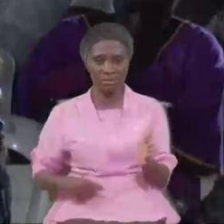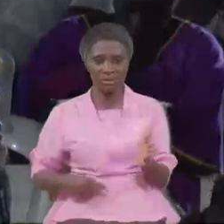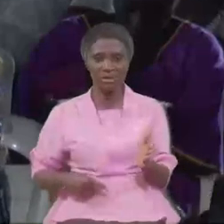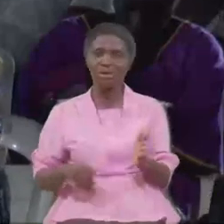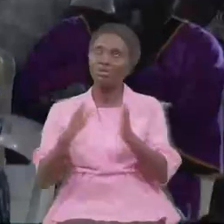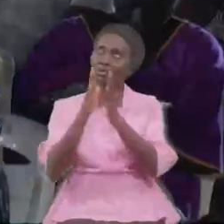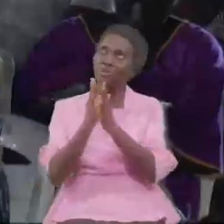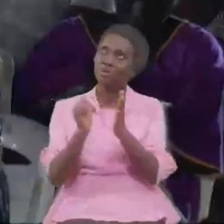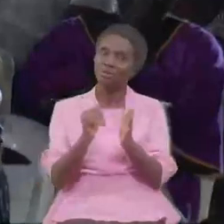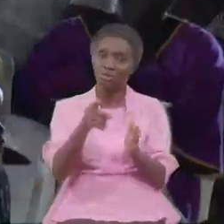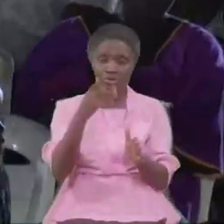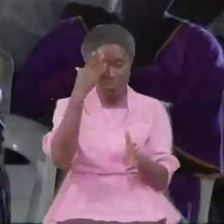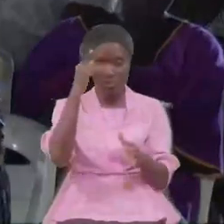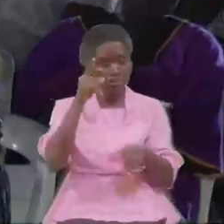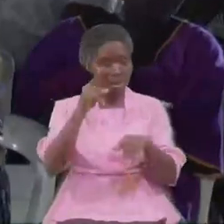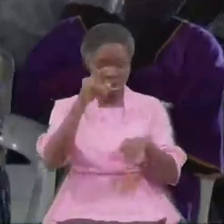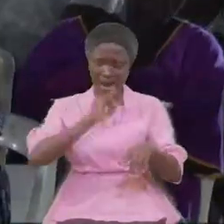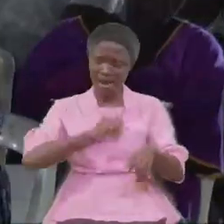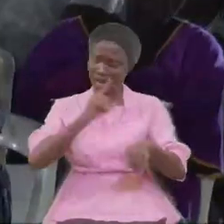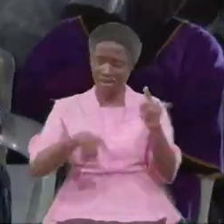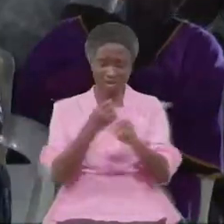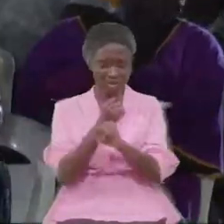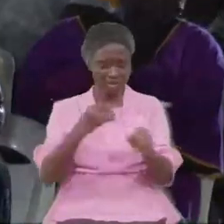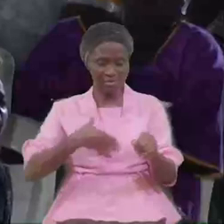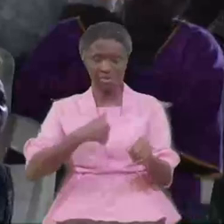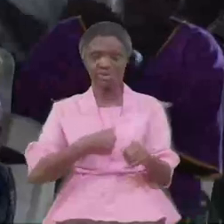le Seigneur, je ne peux pas me sauver.